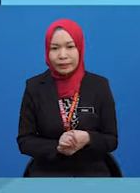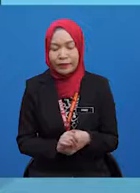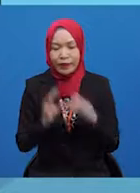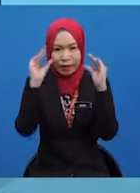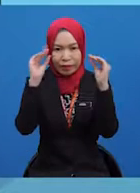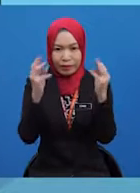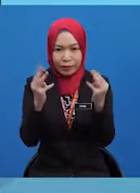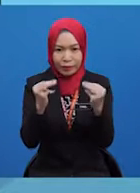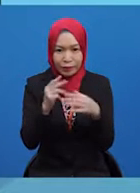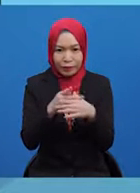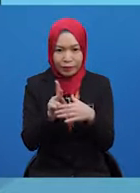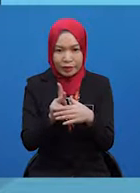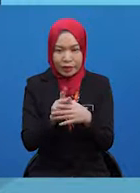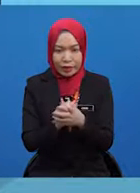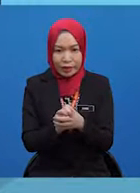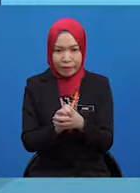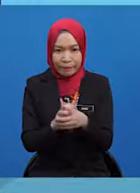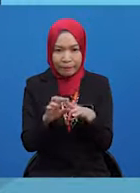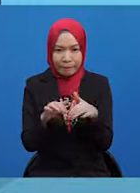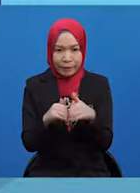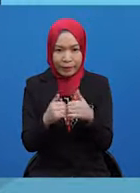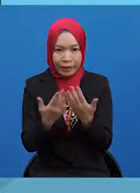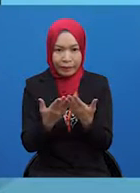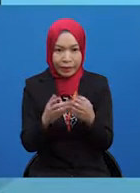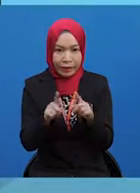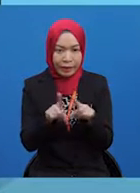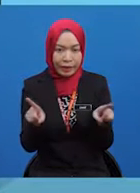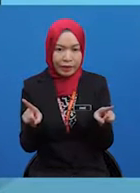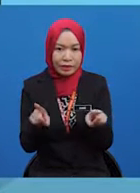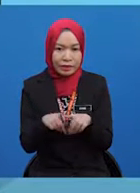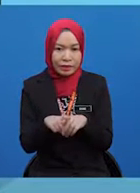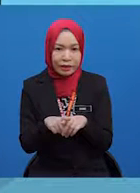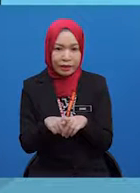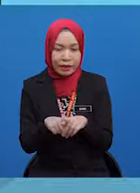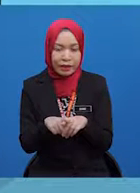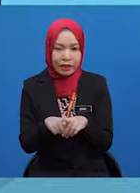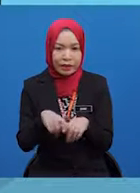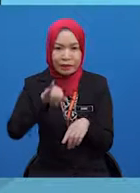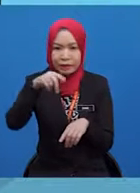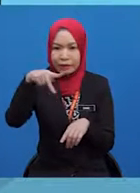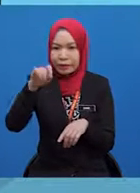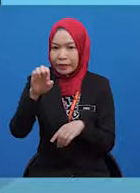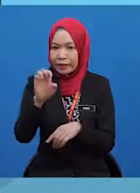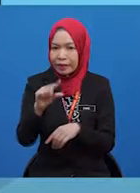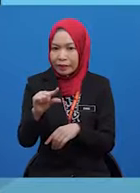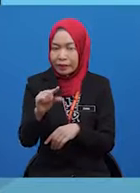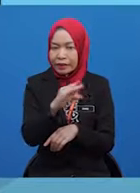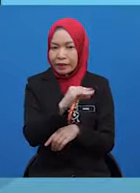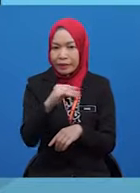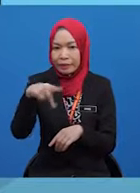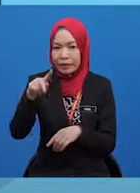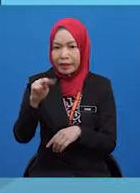Cikgu ingin kongsikan info tentang perbezaan antara JPEG dan PNG.